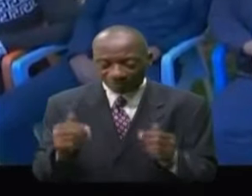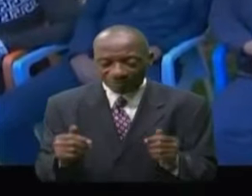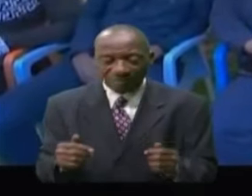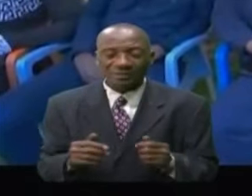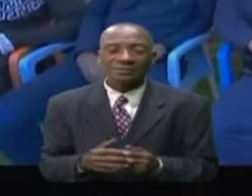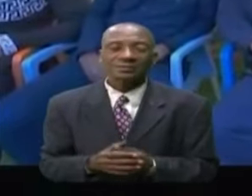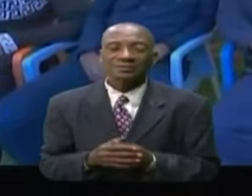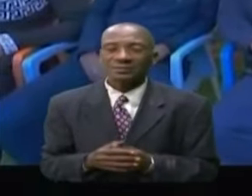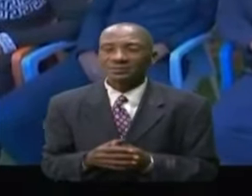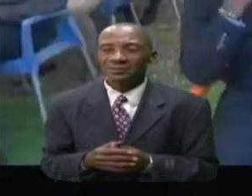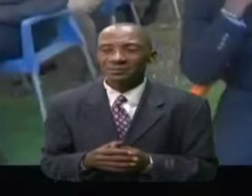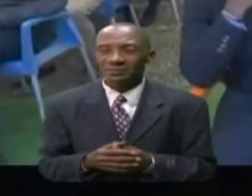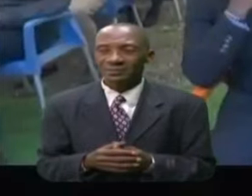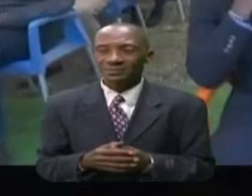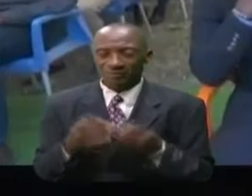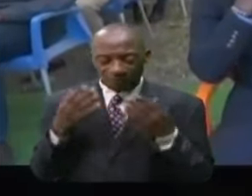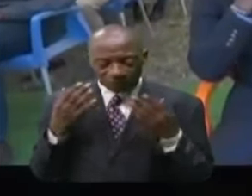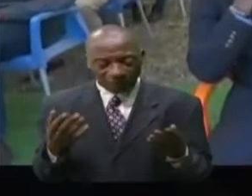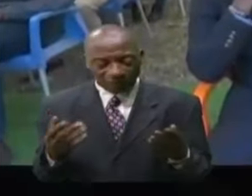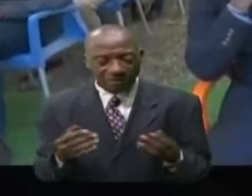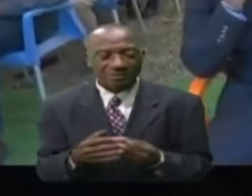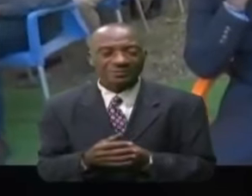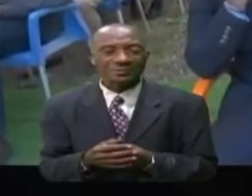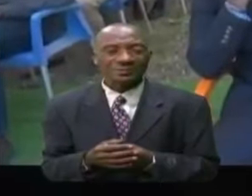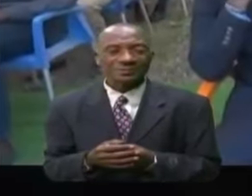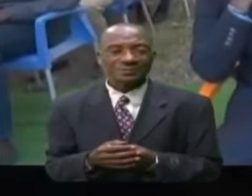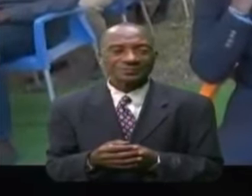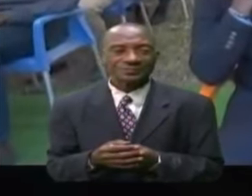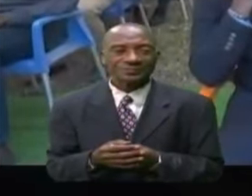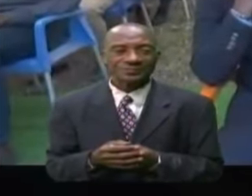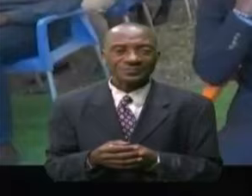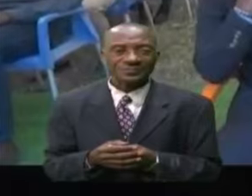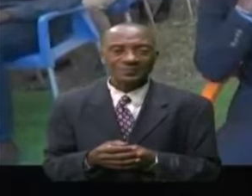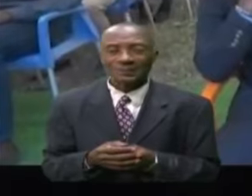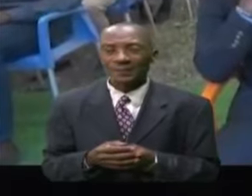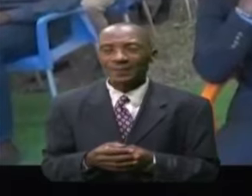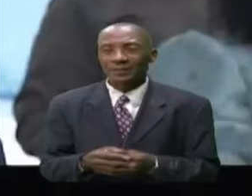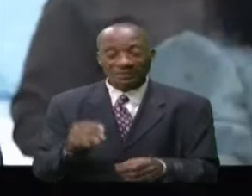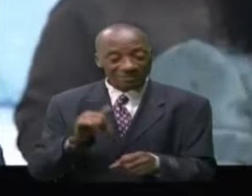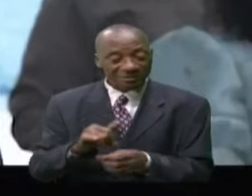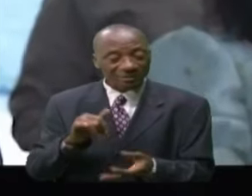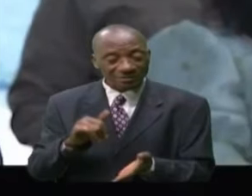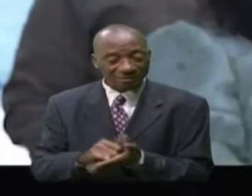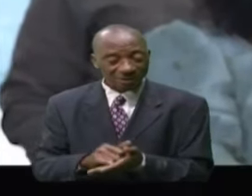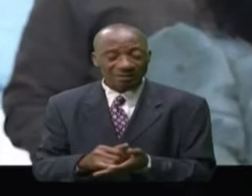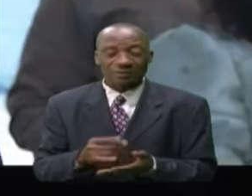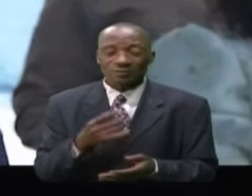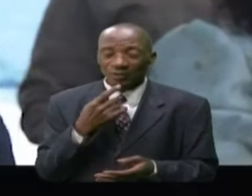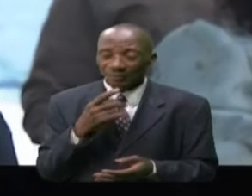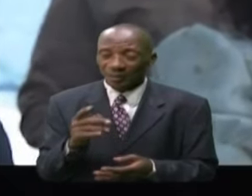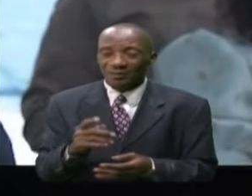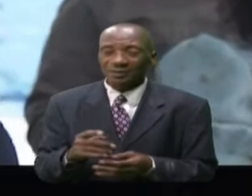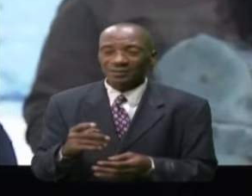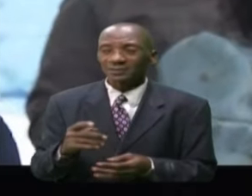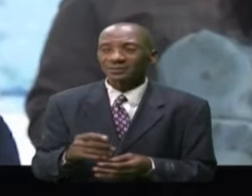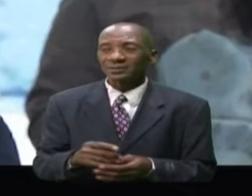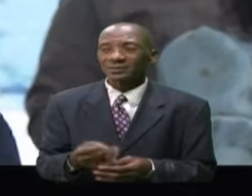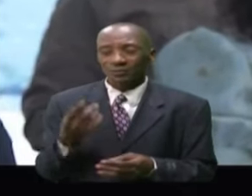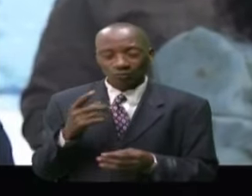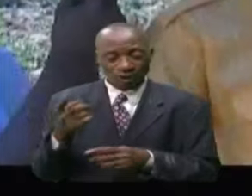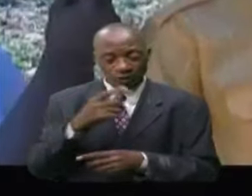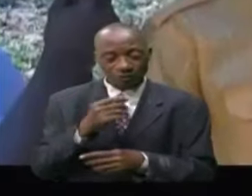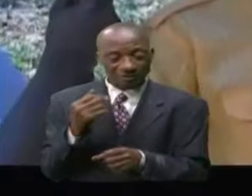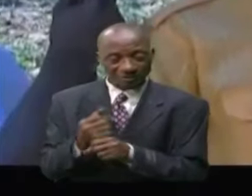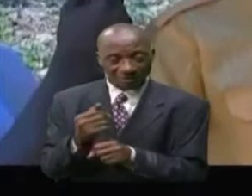travailleurs d'Afridex au respect sans faille des consignes et des normes de sécurité pendant le travail. C'est là pour éviter que ce genre de drame ne